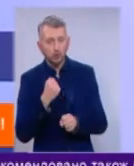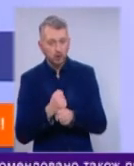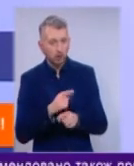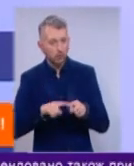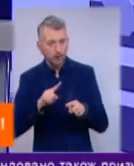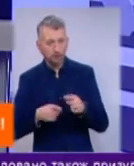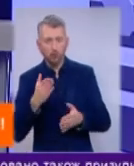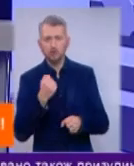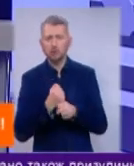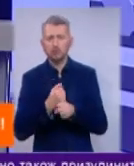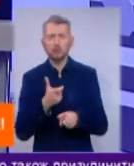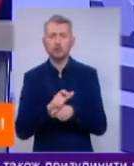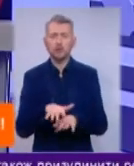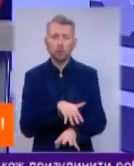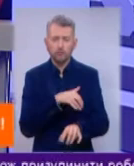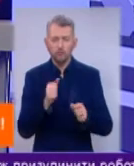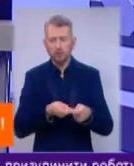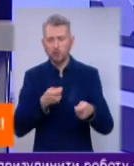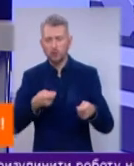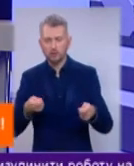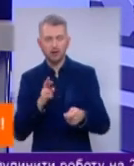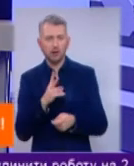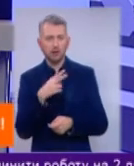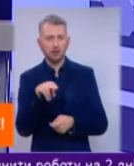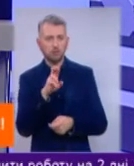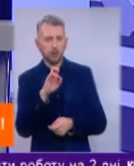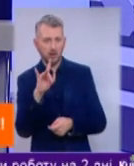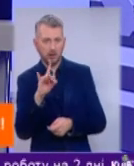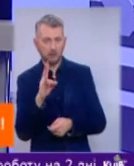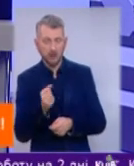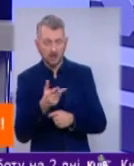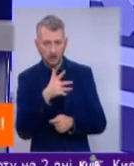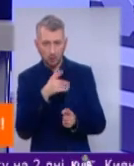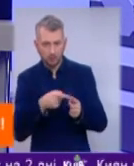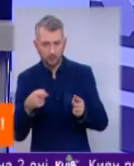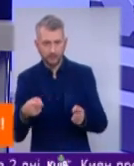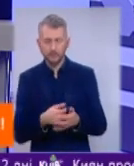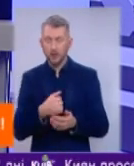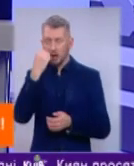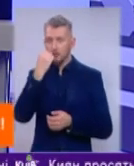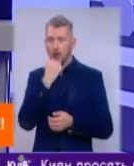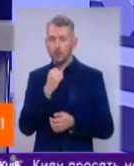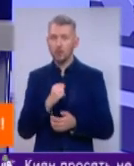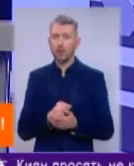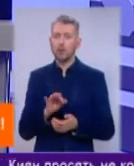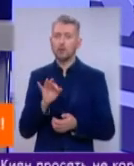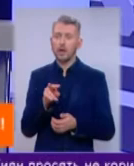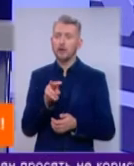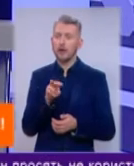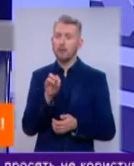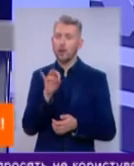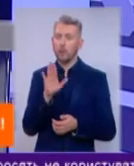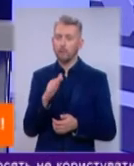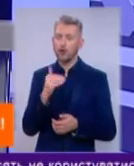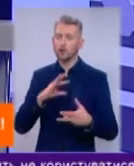оперативно, якщо робити дуже довго, то можна розтягнути як от ДБР там на кілька років. Так. Дякую, Олександр Лємінов. Ваше резюме